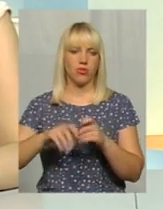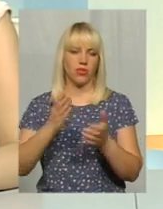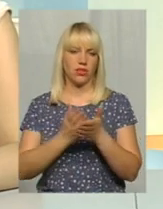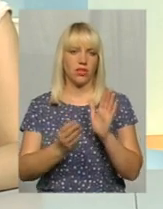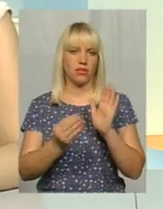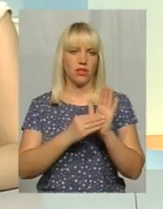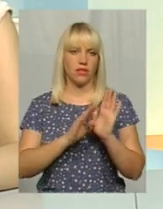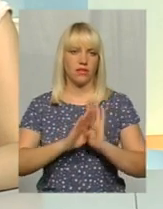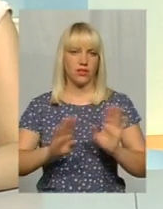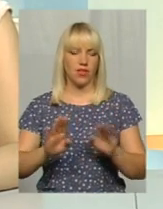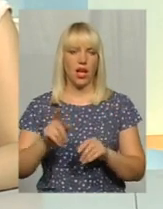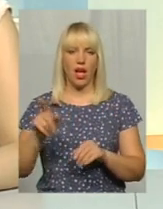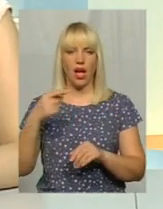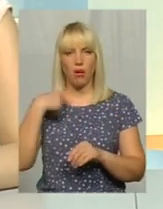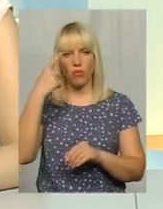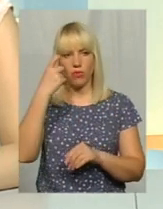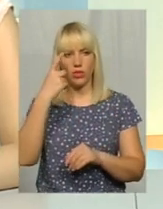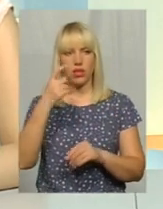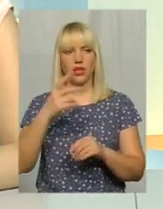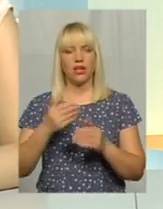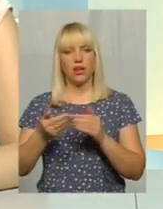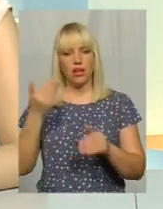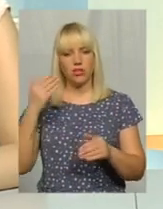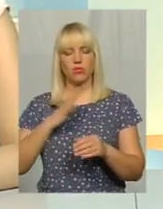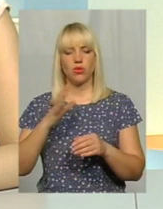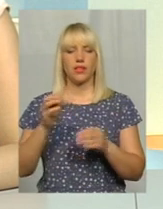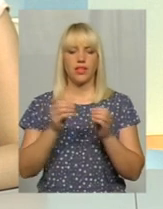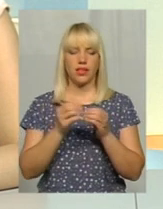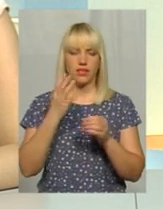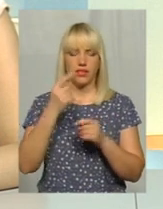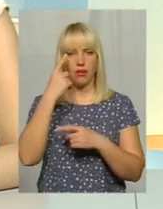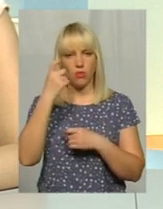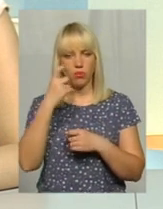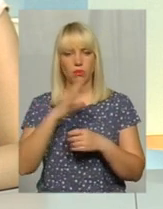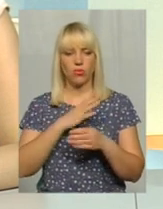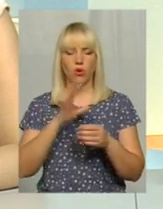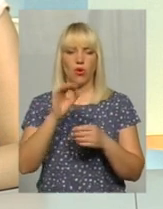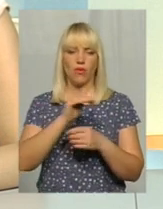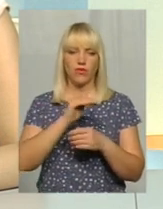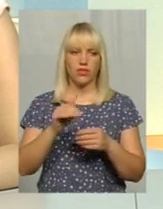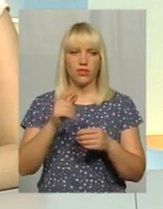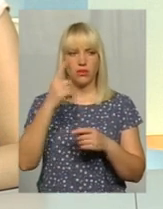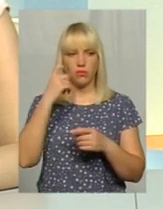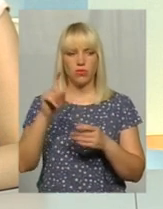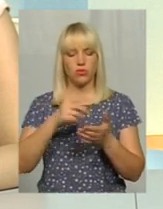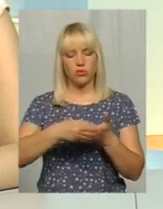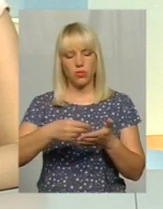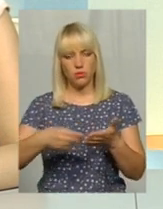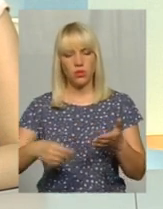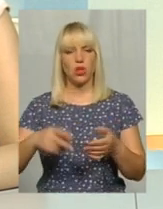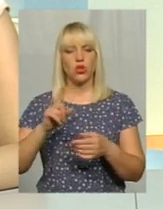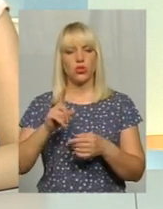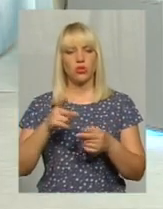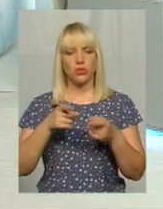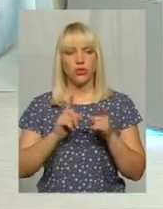готові, як раніше, згідно вимог законодавства, за 10 днів направлялось офіційно листом, повідомленням, де ставив свій підпис оператор ринку, він повідомлений про те, що до